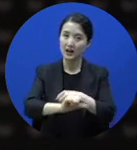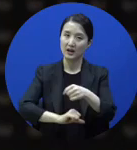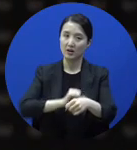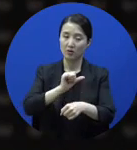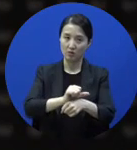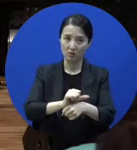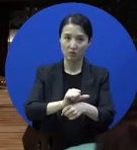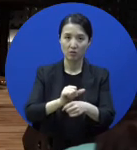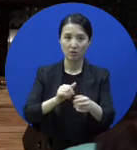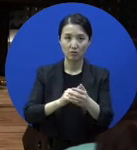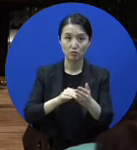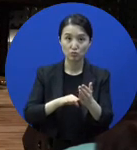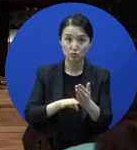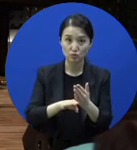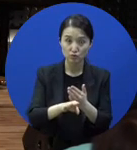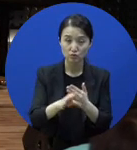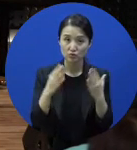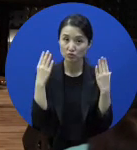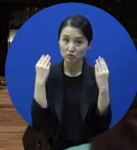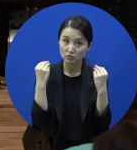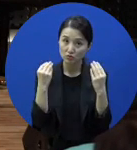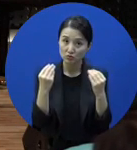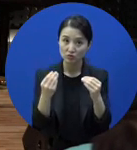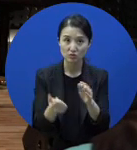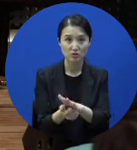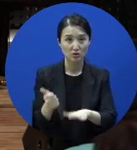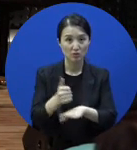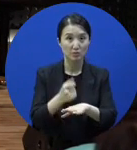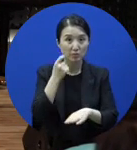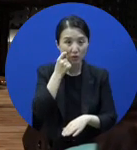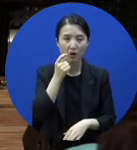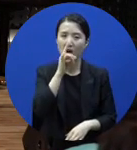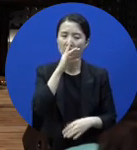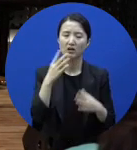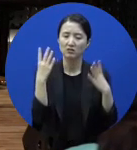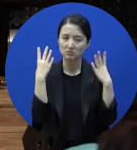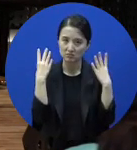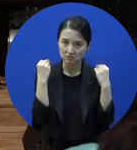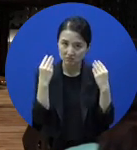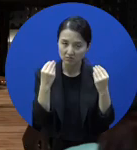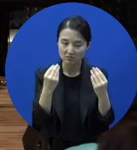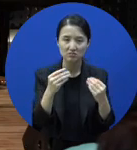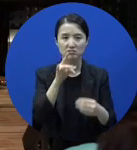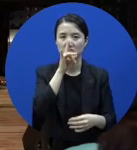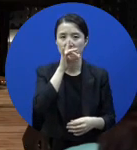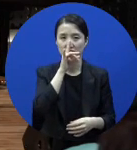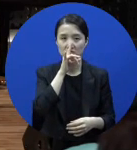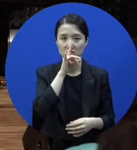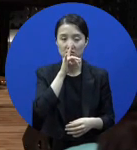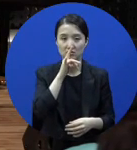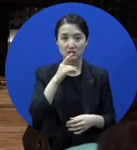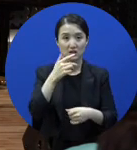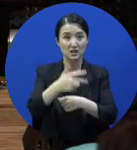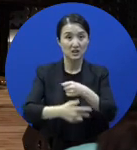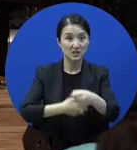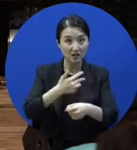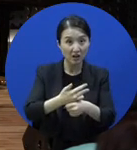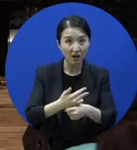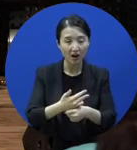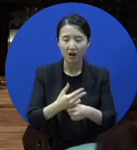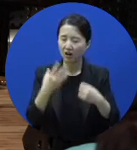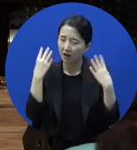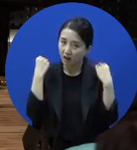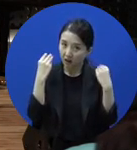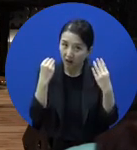네, 뭔가 나와야 되는 거예요. 그 분야에 어떤 된 부분들. 7년 정도 하면 지나면 어떨까요? 네, 달라지지 않으면 네, 그 사람은